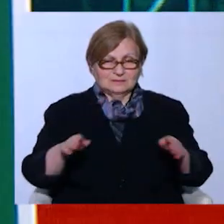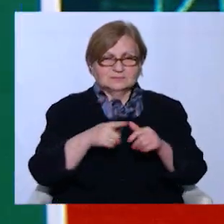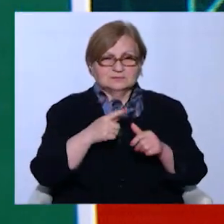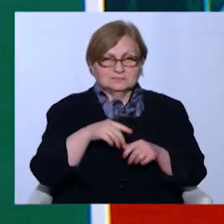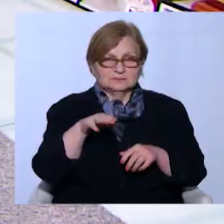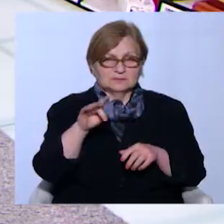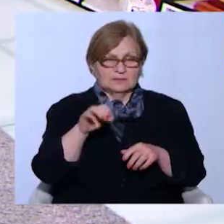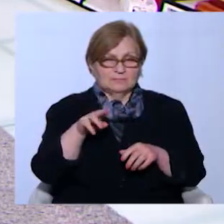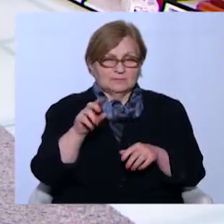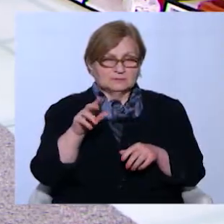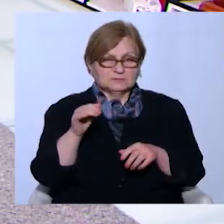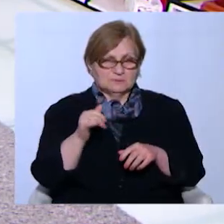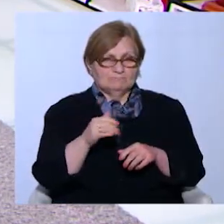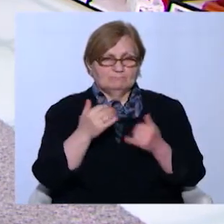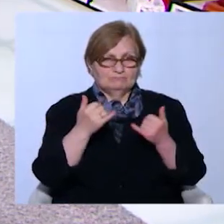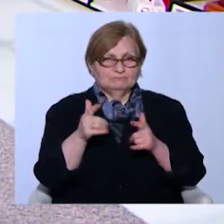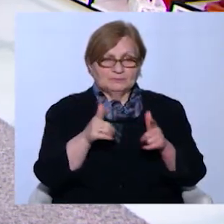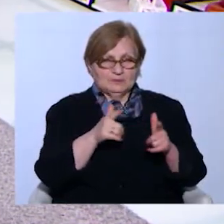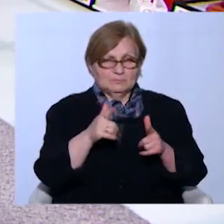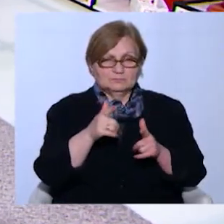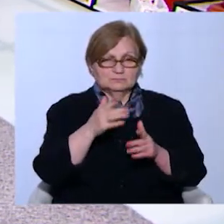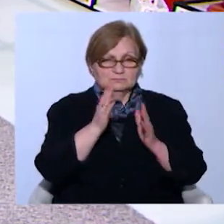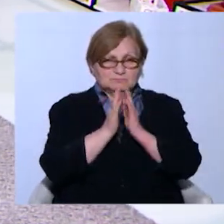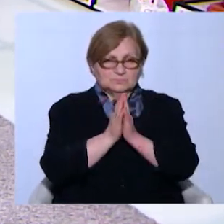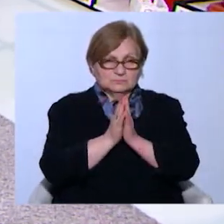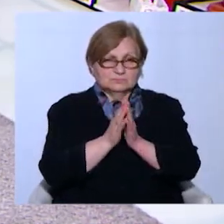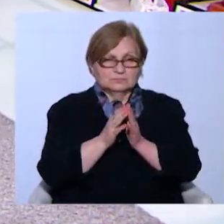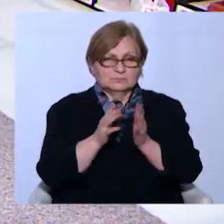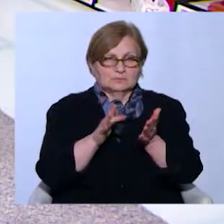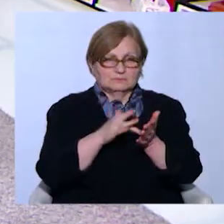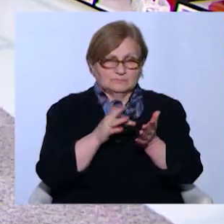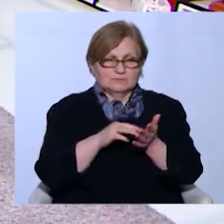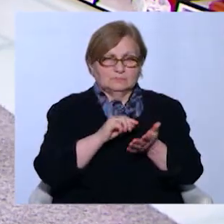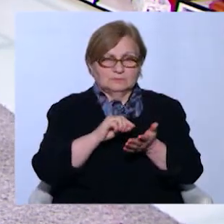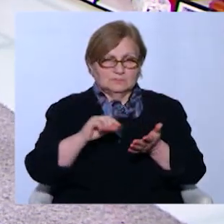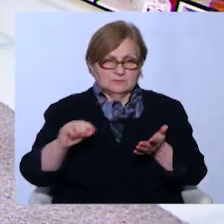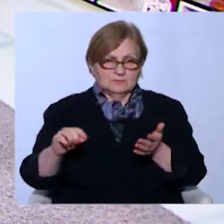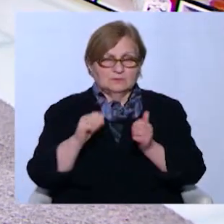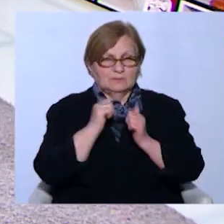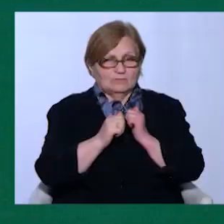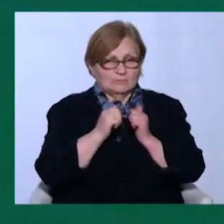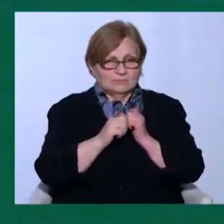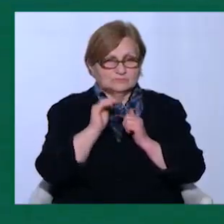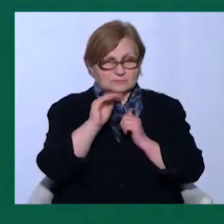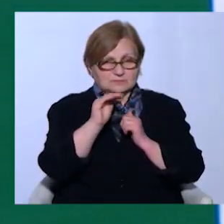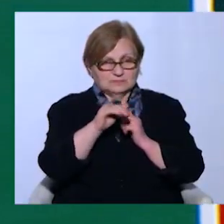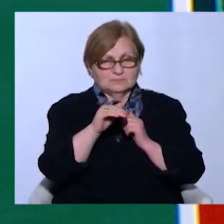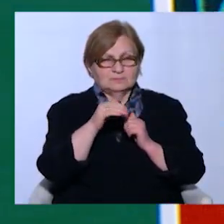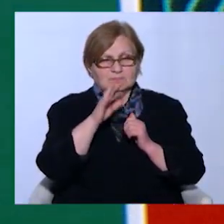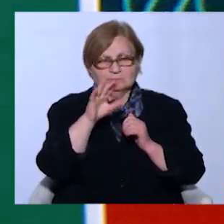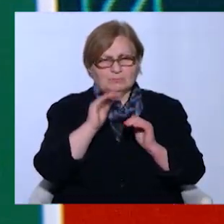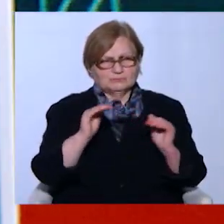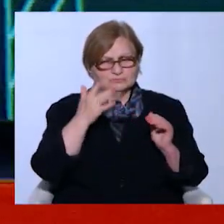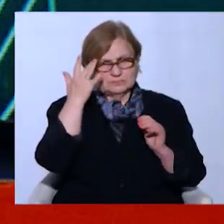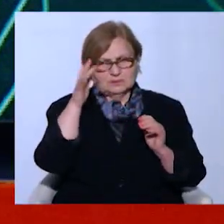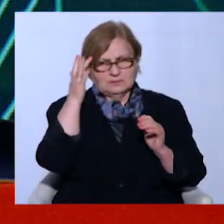შემდეგ გაკვეთილზეც. მოემზადეთ გაკვეთილისთვის, ძალიან გთხოვთ, რვეული კალამი. ყოველ გაკვეთილზე შეგახსენეთ, იმიტომ რომ ჩემთან სკოლაში სულ პრობლემაა ხოლმე